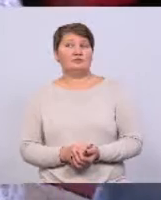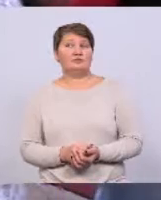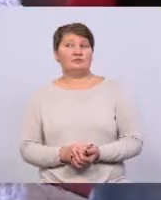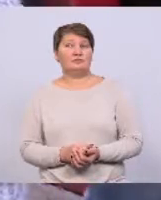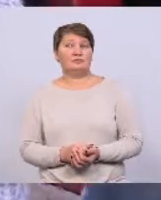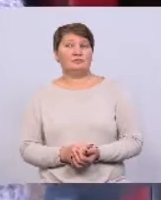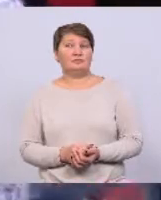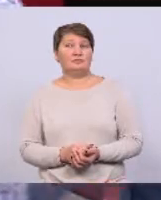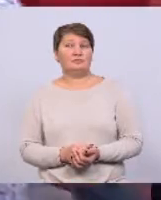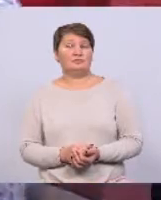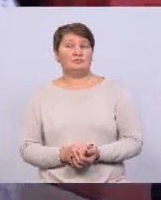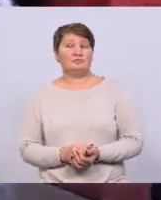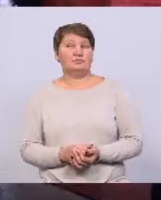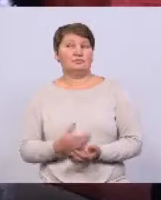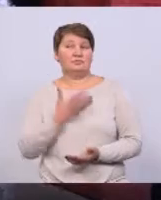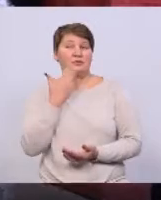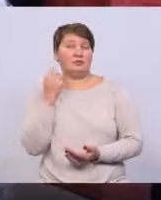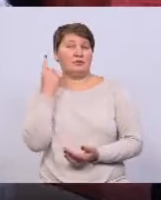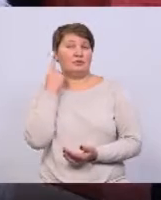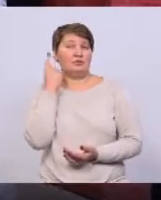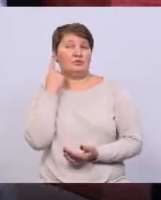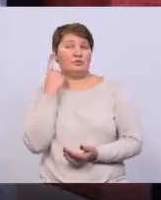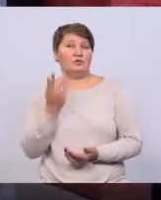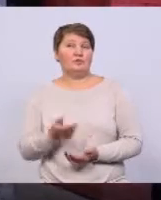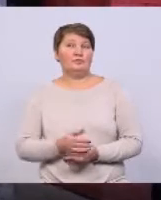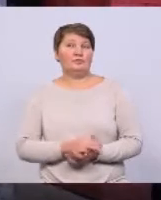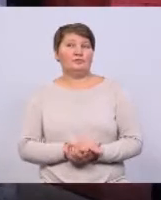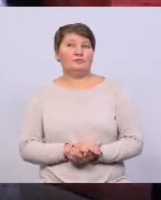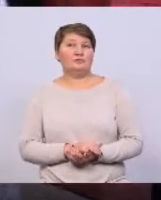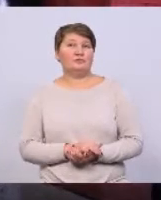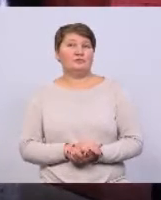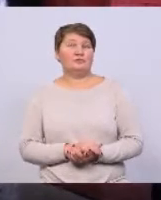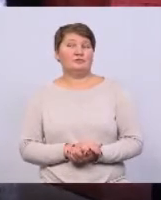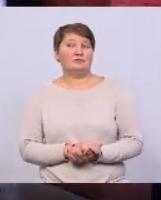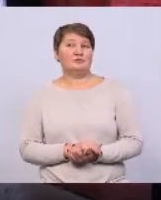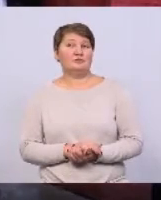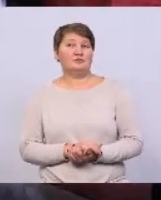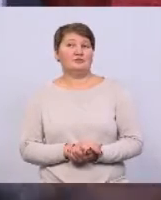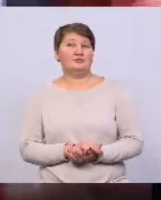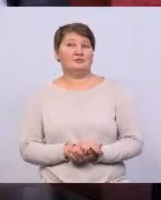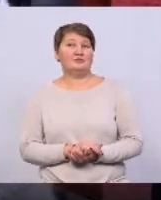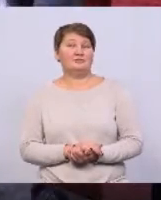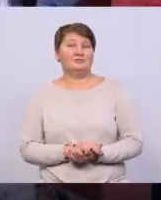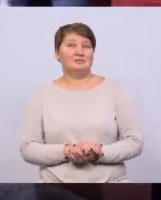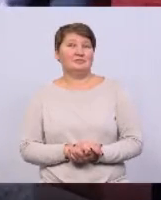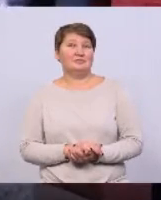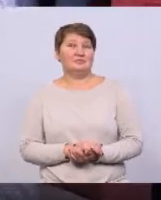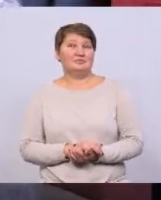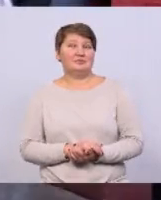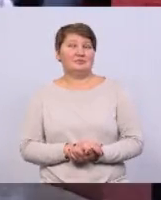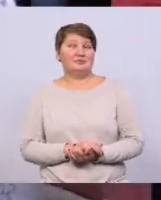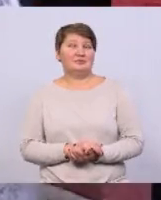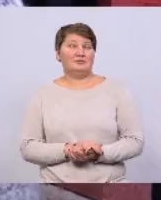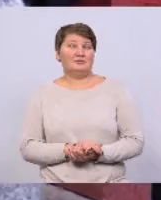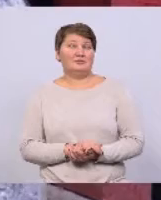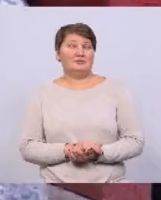оцей промприлад, тобто цікаво, у нас є таке, як Impact Hub, щось таке схоже, але це трішки в іншу сторону. Те, що